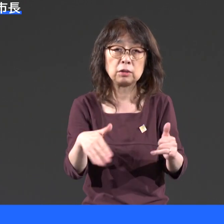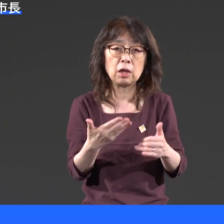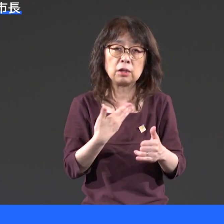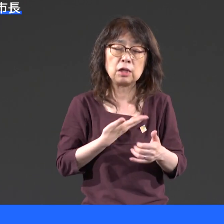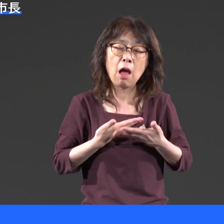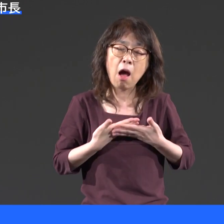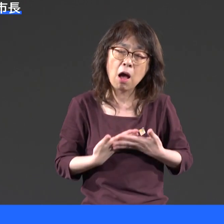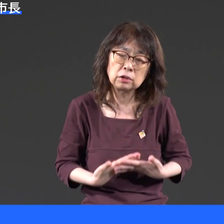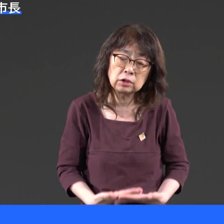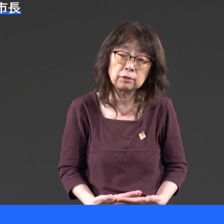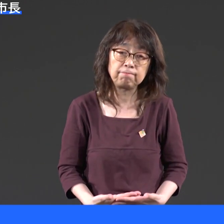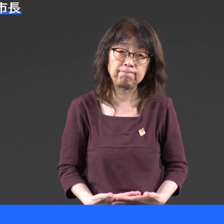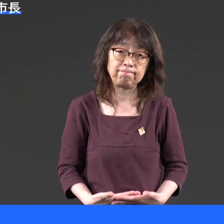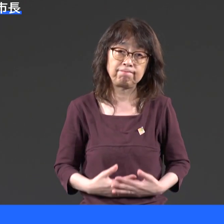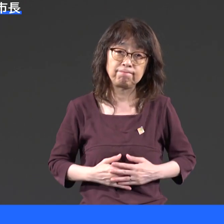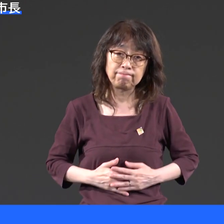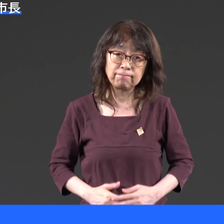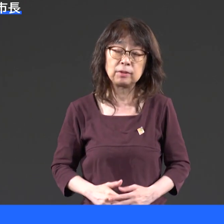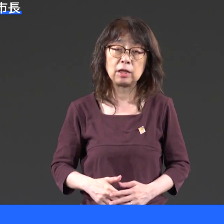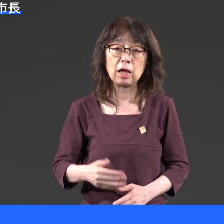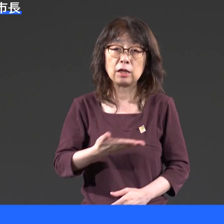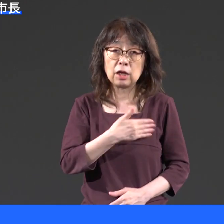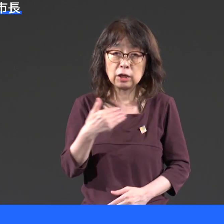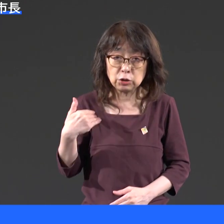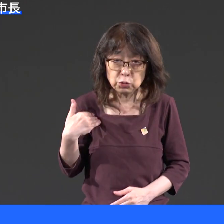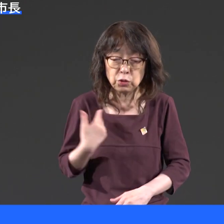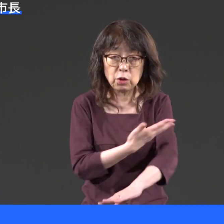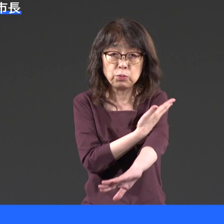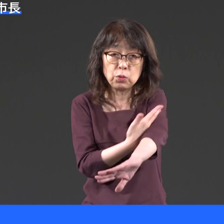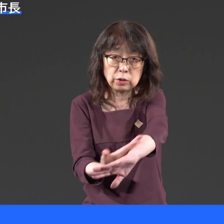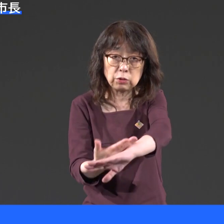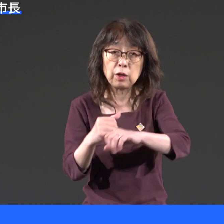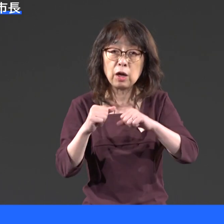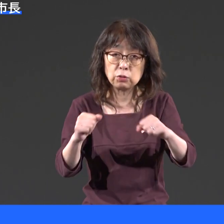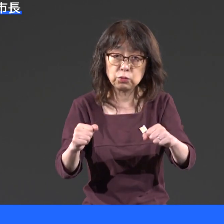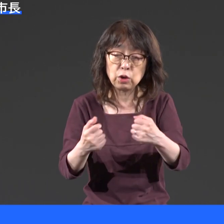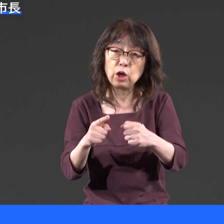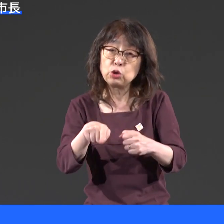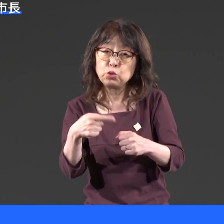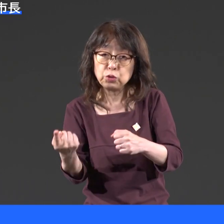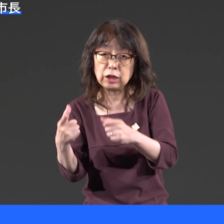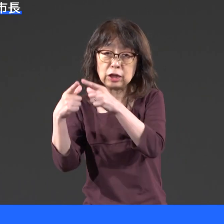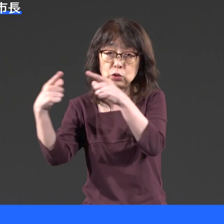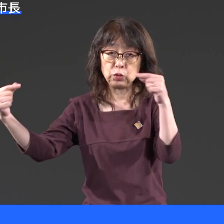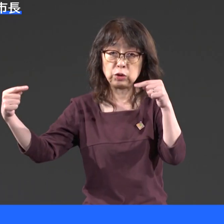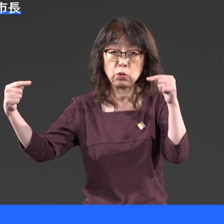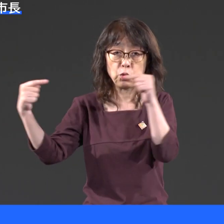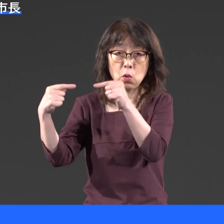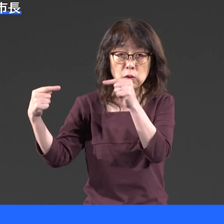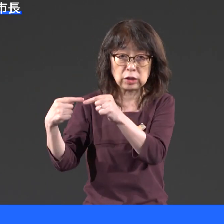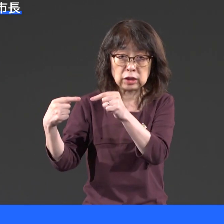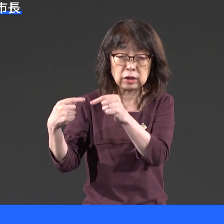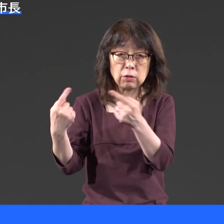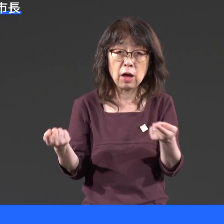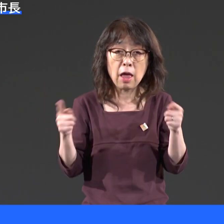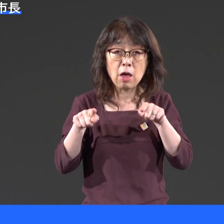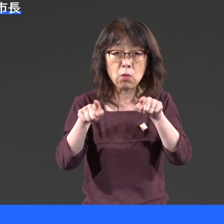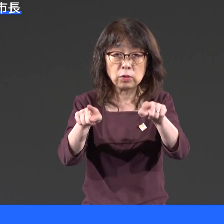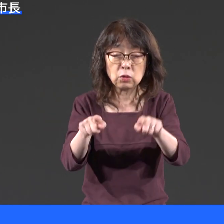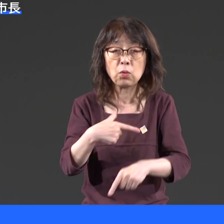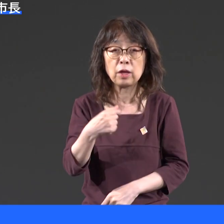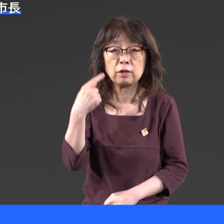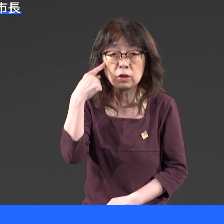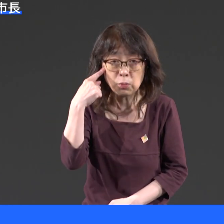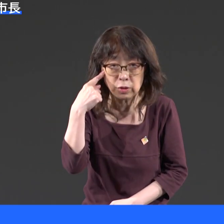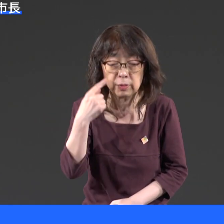まあ、こういったプロセスを丁寧にやりつつ先ほどの国との協議というものを並行して行っていきたいというふうに思っています。 はい、